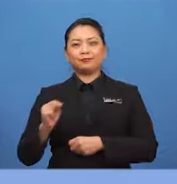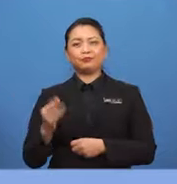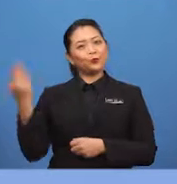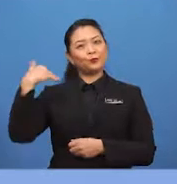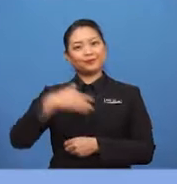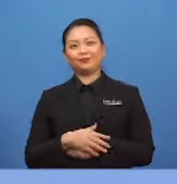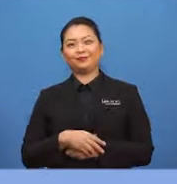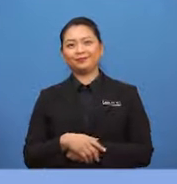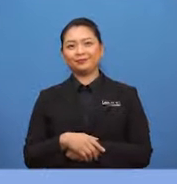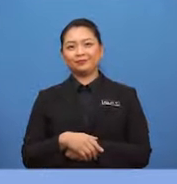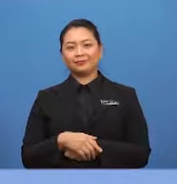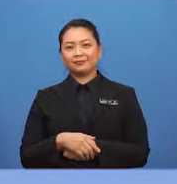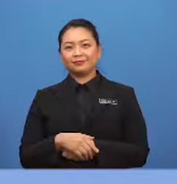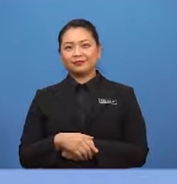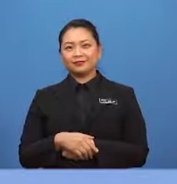Jom!